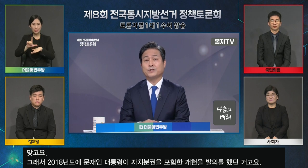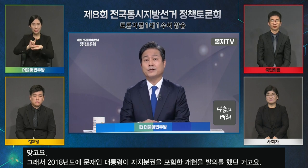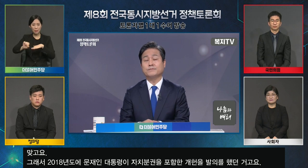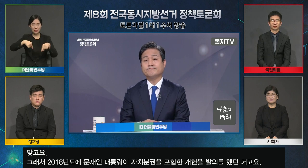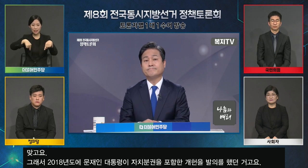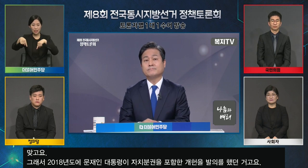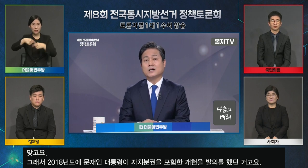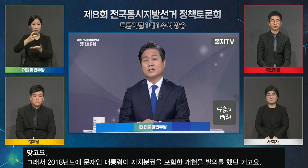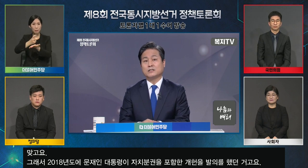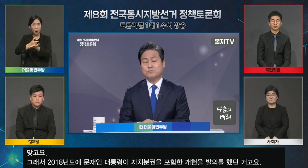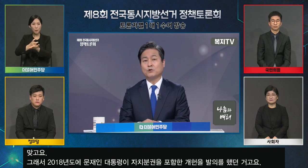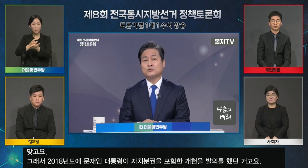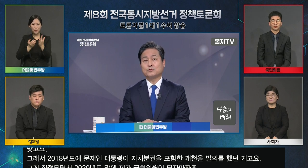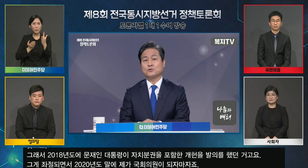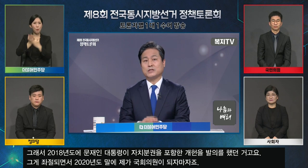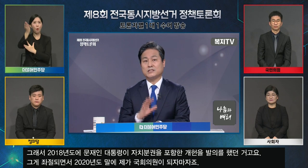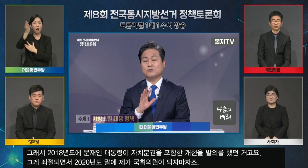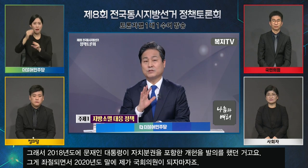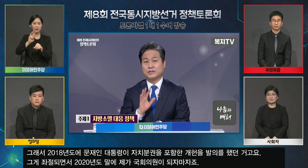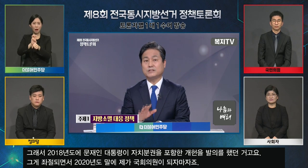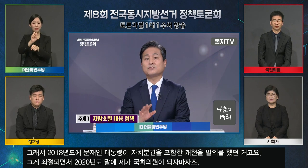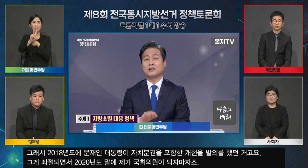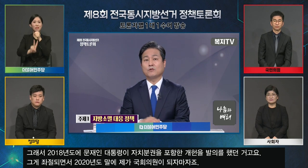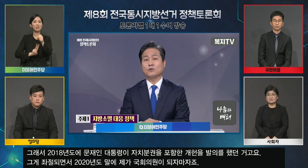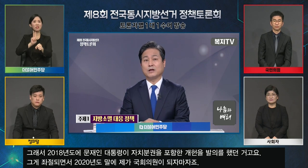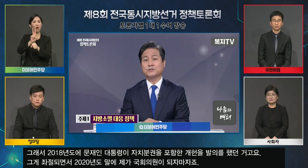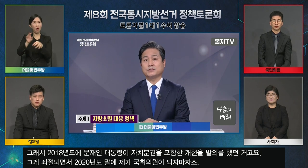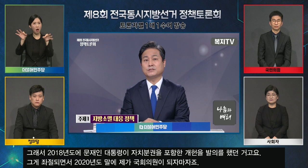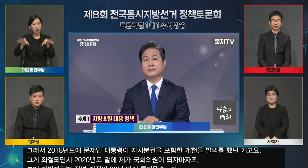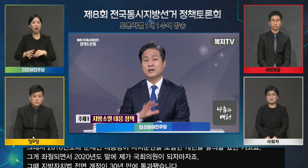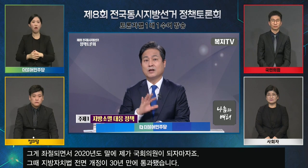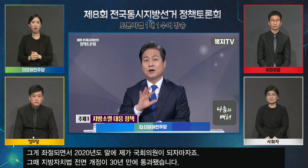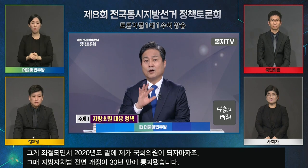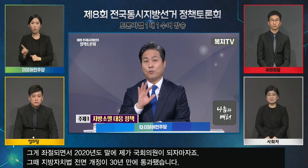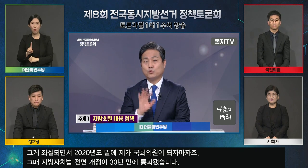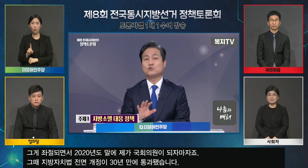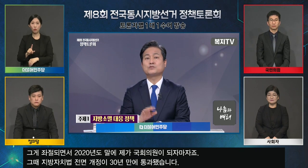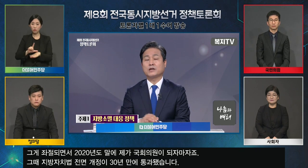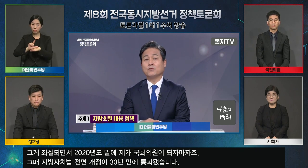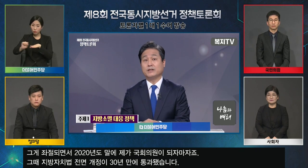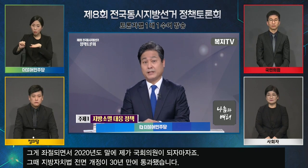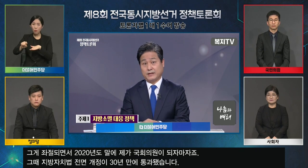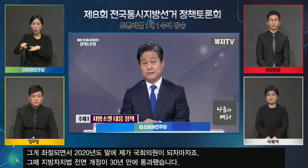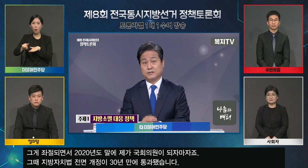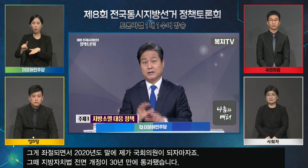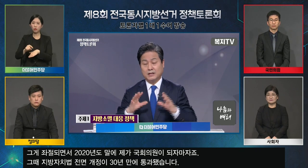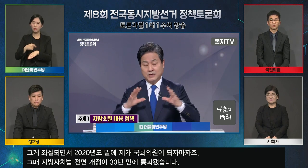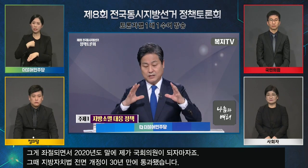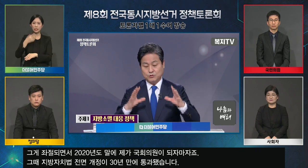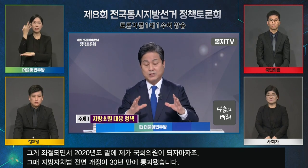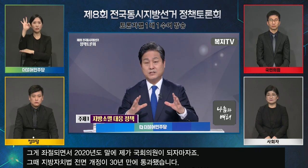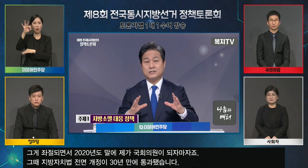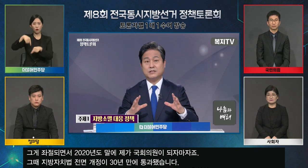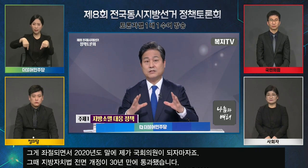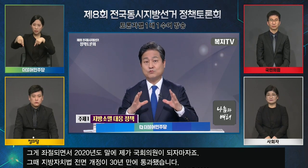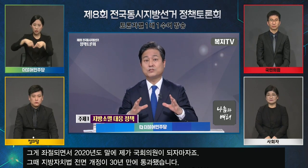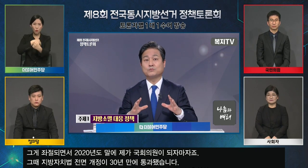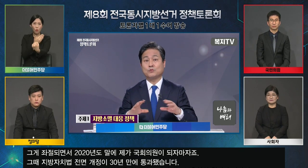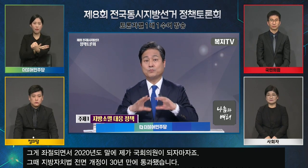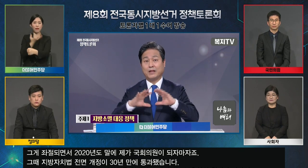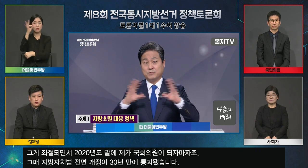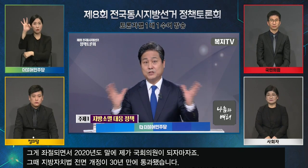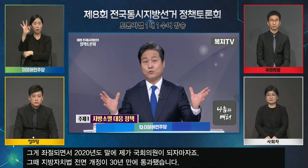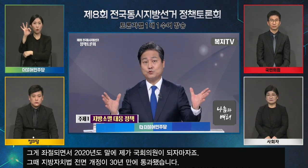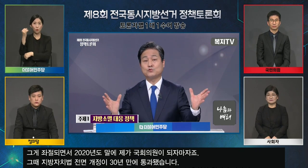내용에 보면 근본적으로 자치권을 인정하고 나머지는 보충성의 원리에 따라서, 그러니까 기초자치단체를